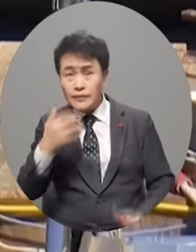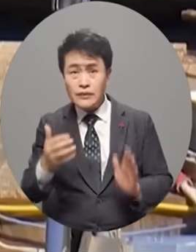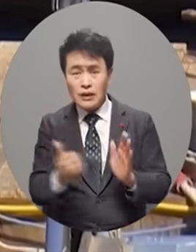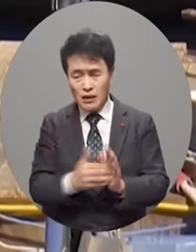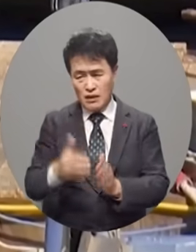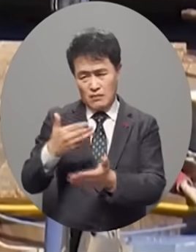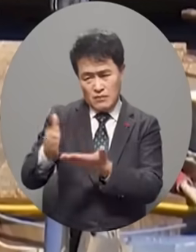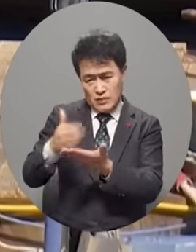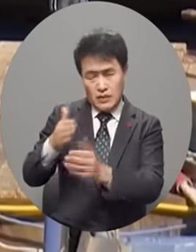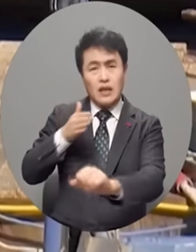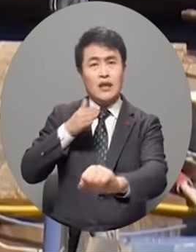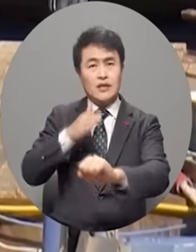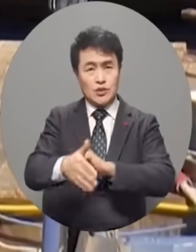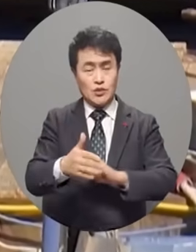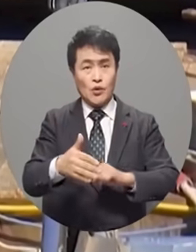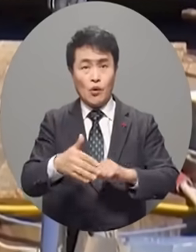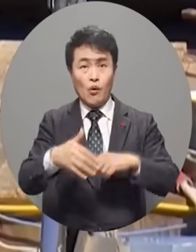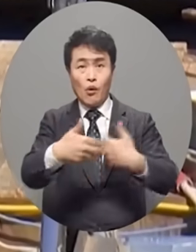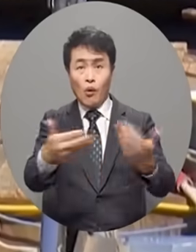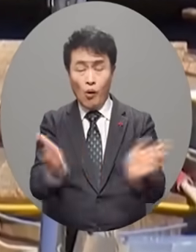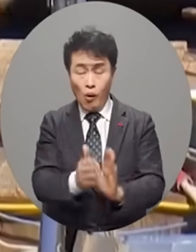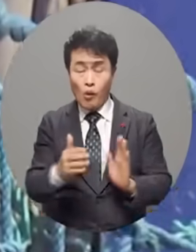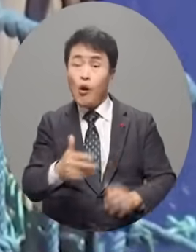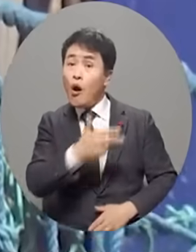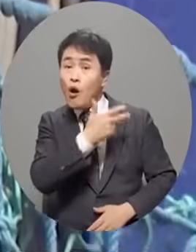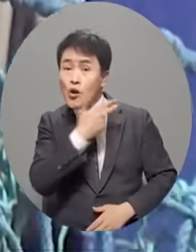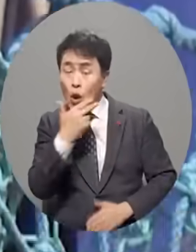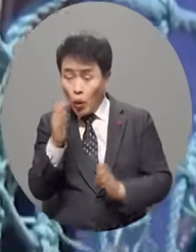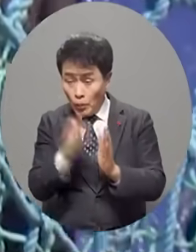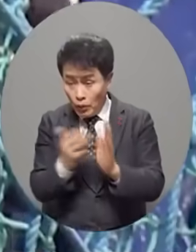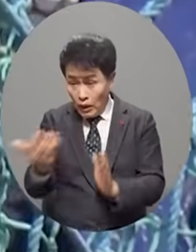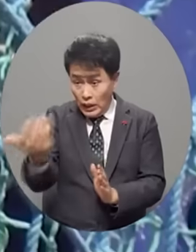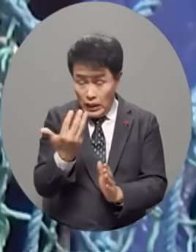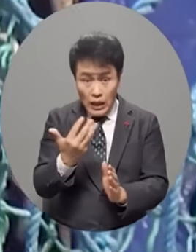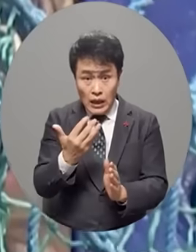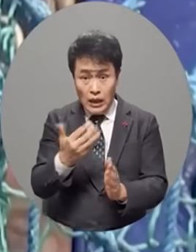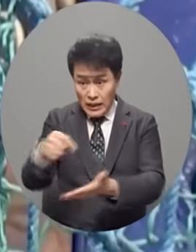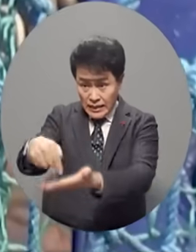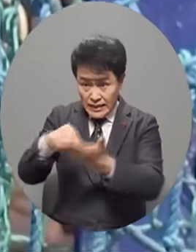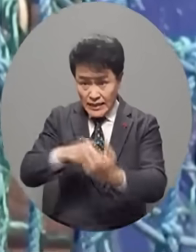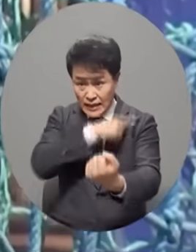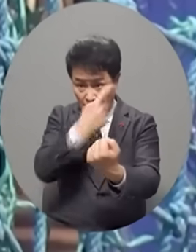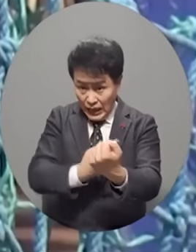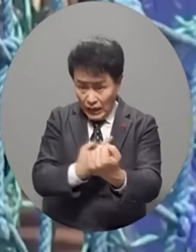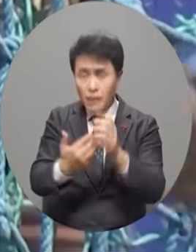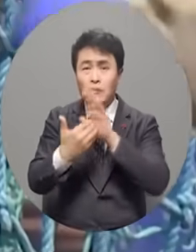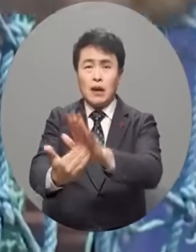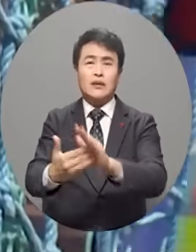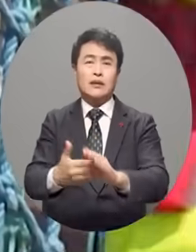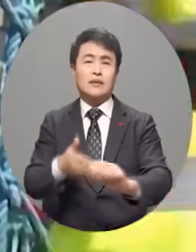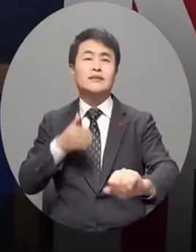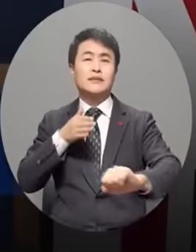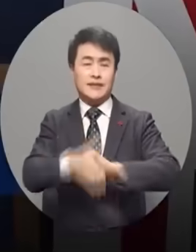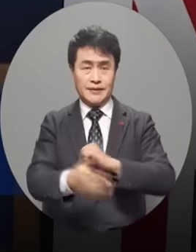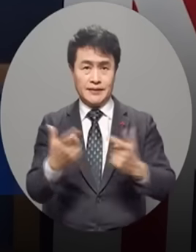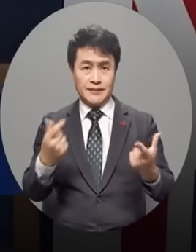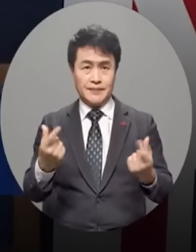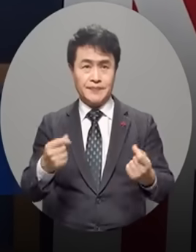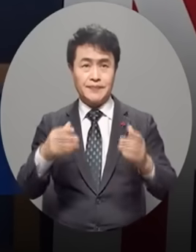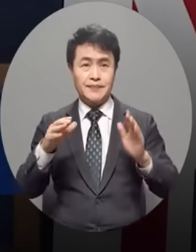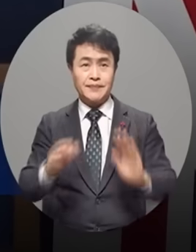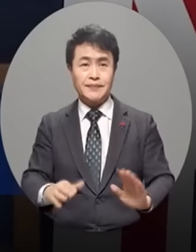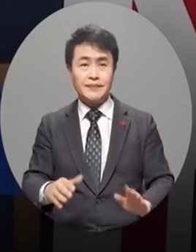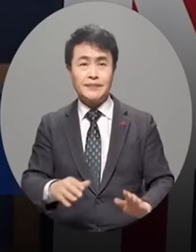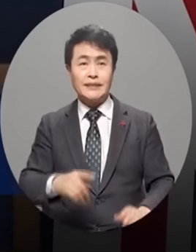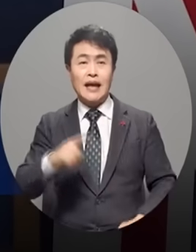밀어내기 방식으로 영국에 밀입국하는 난민 신청자 자체를 막아내겠다는 발상입니다. Deterrence is a